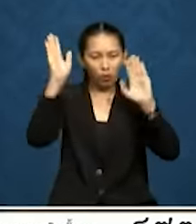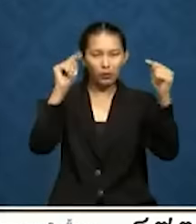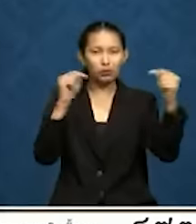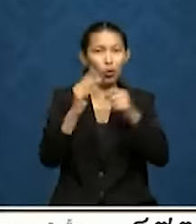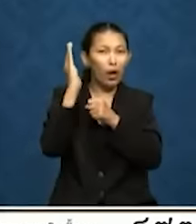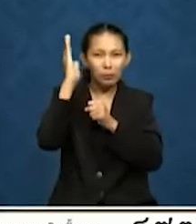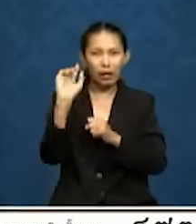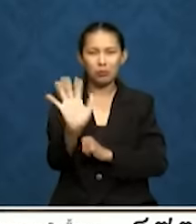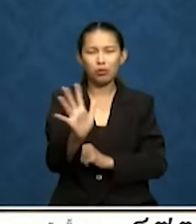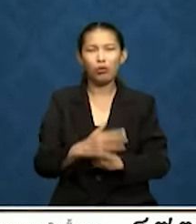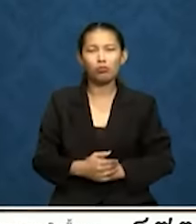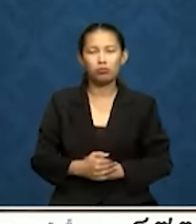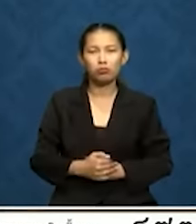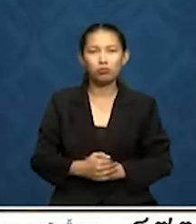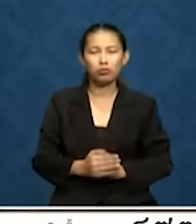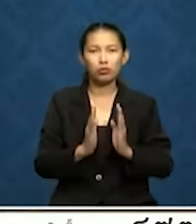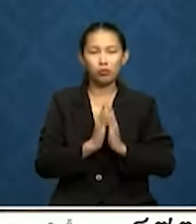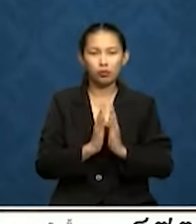ายครับขอบคุณมากครับ